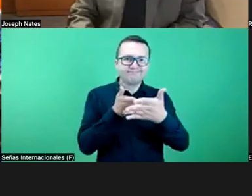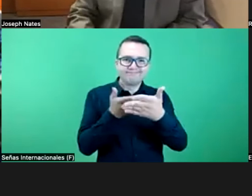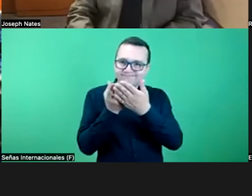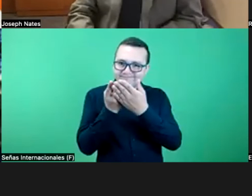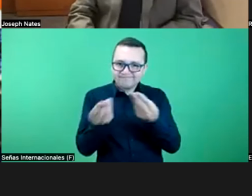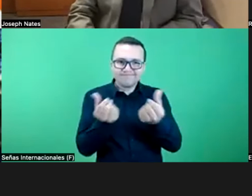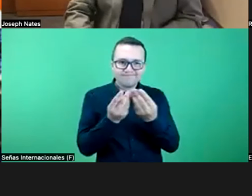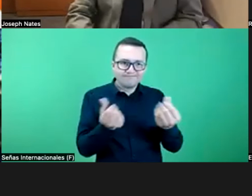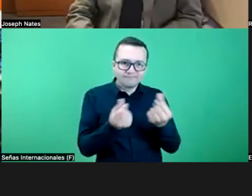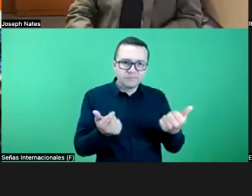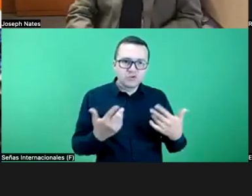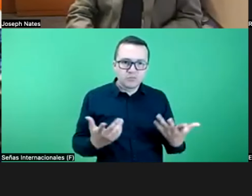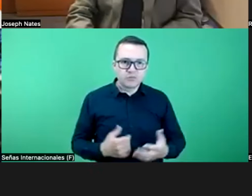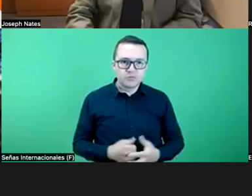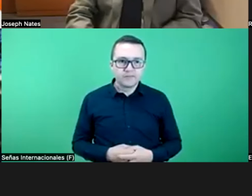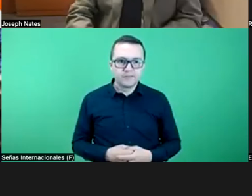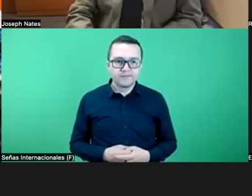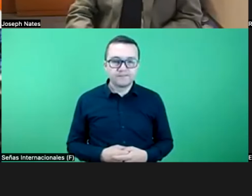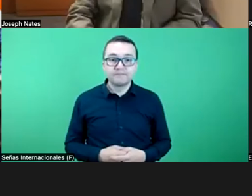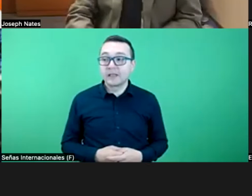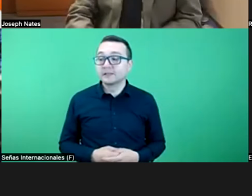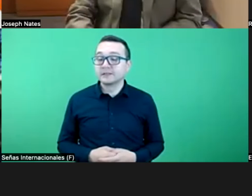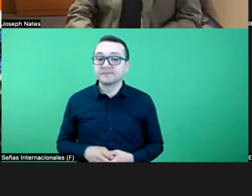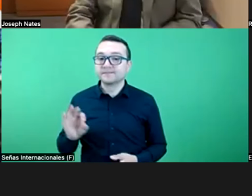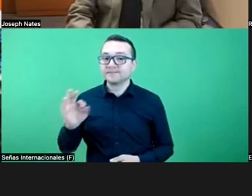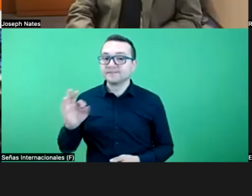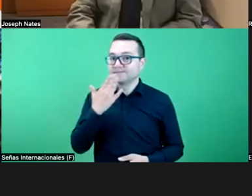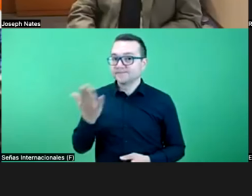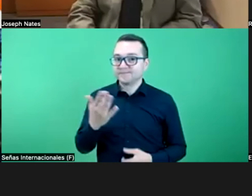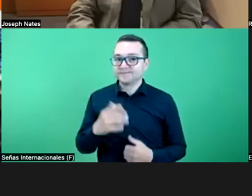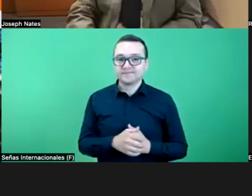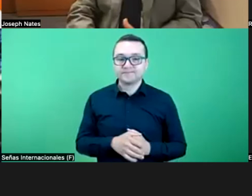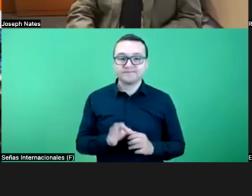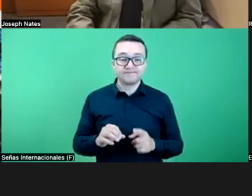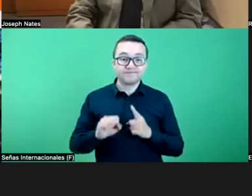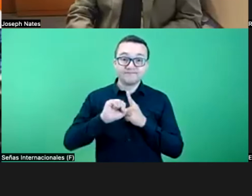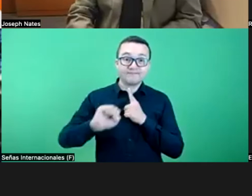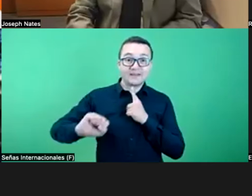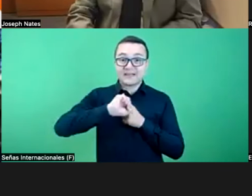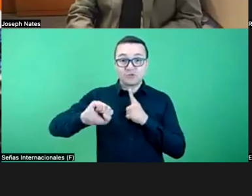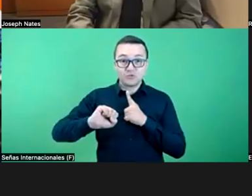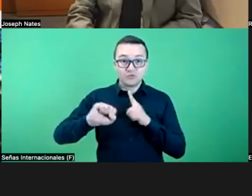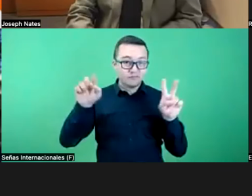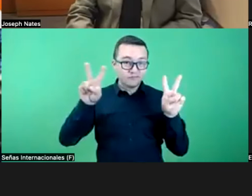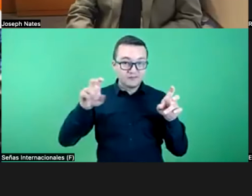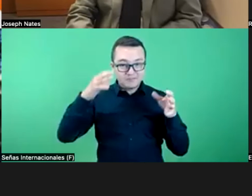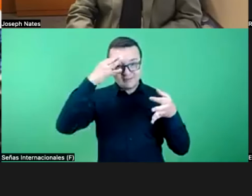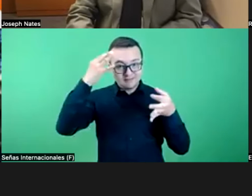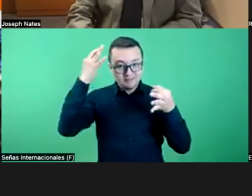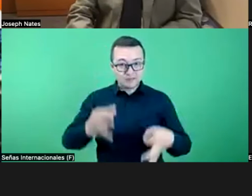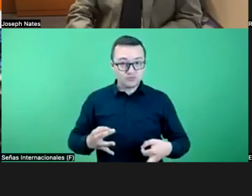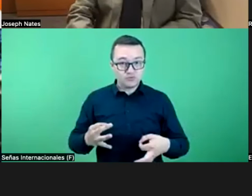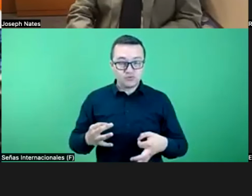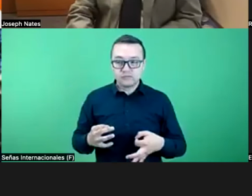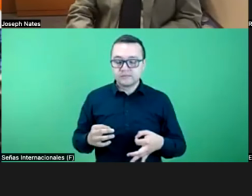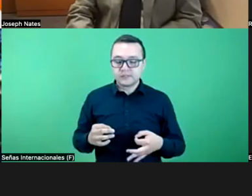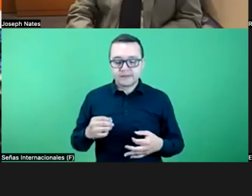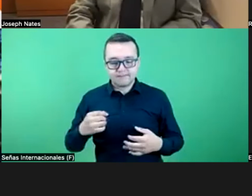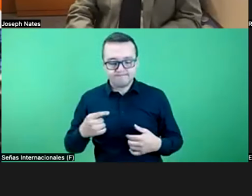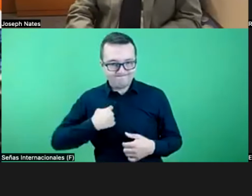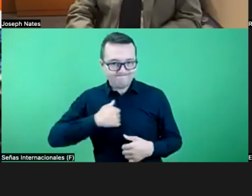des façons de surmonter cela? Oui. Un des défis lorsqu'on prend des décisions critiques, c'est de savoir si vraiment on est en train de